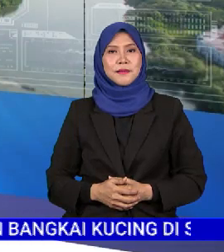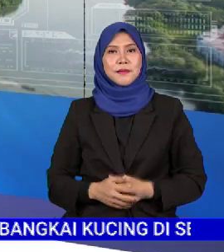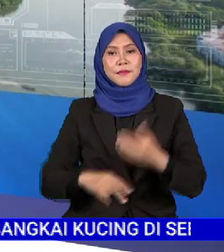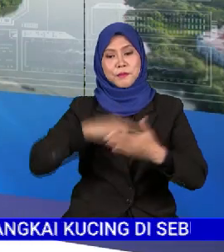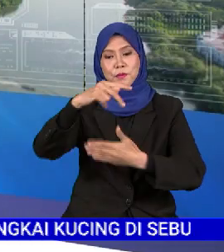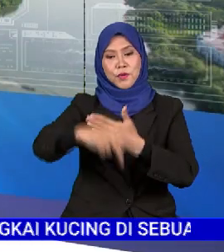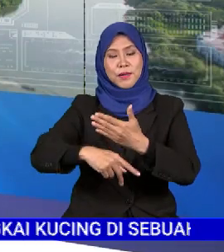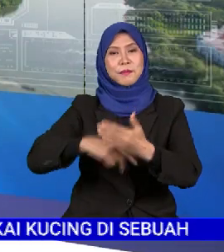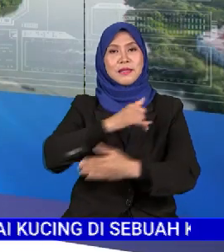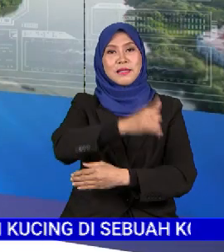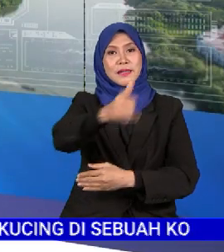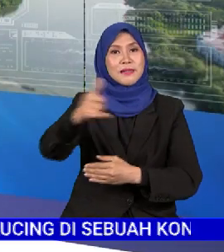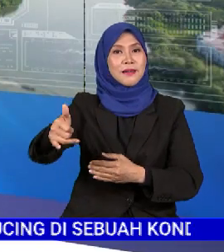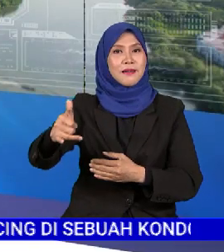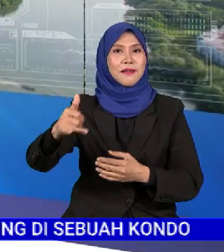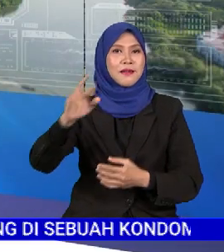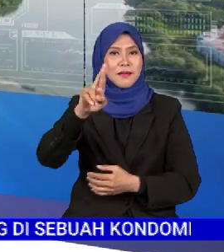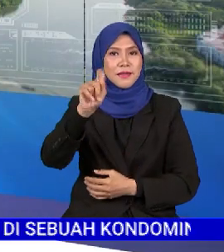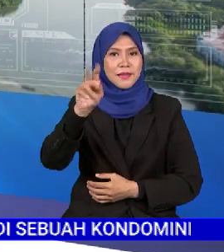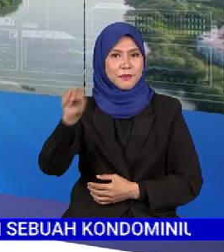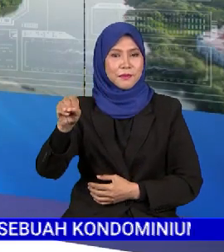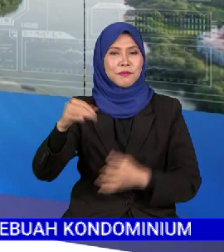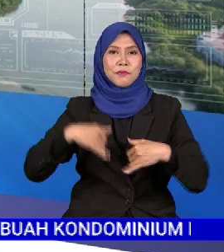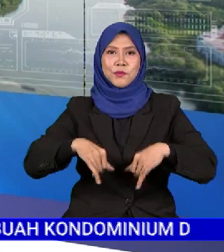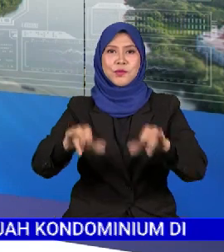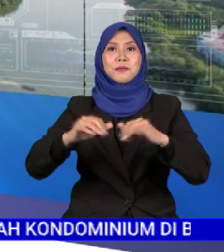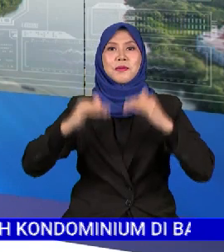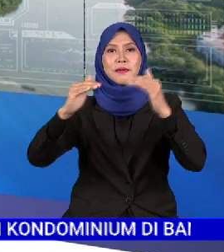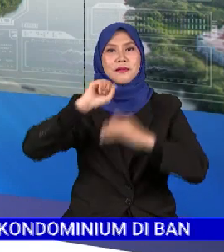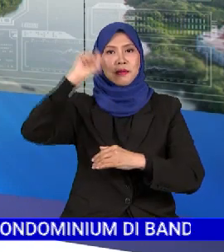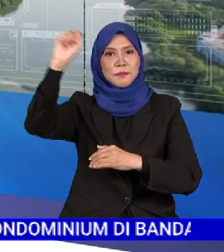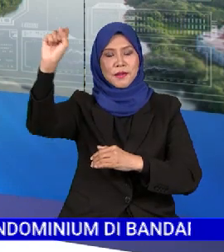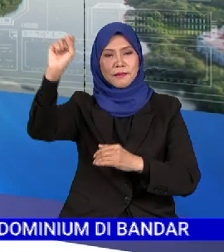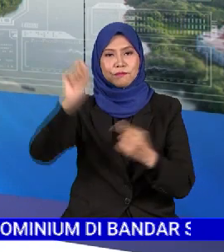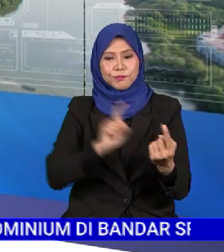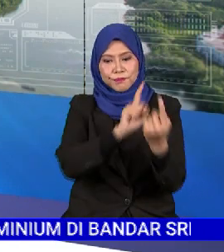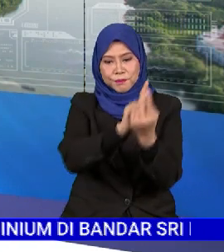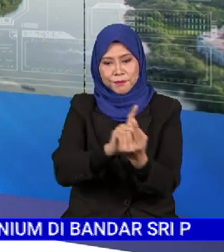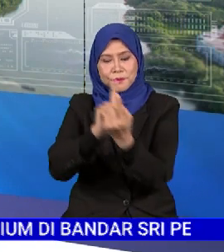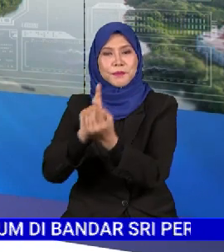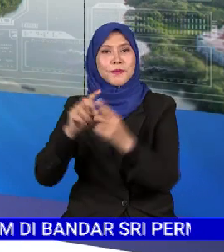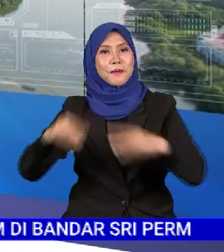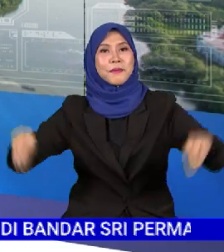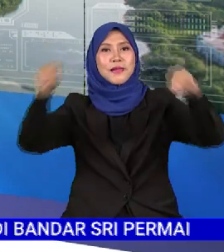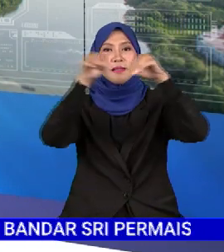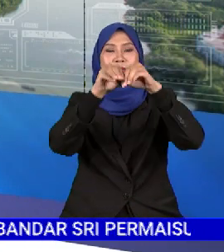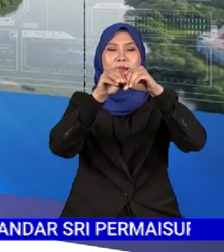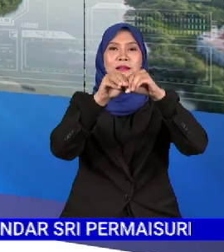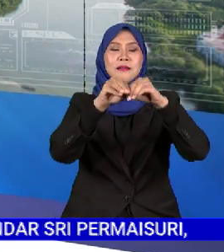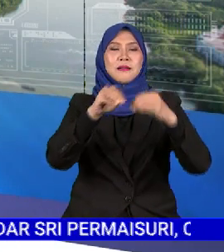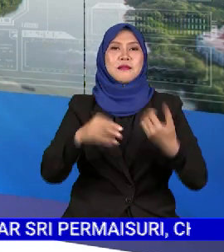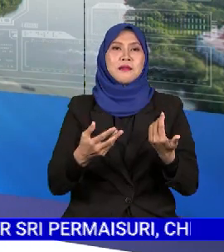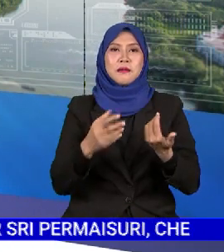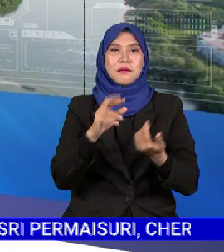Program Jelajah Ramadan RTM peringkat negeri Sabah diteruskan lagi petang ini dengan menyantuni penduduk di Masjid Darul Aman, Kampung Gunggung